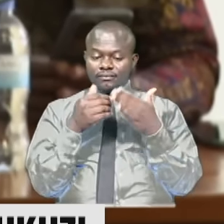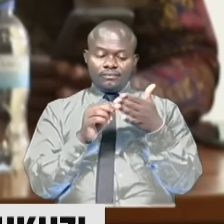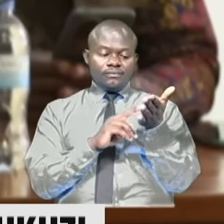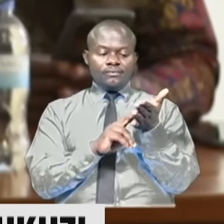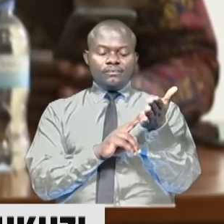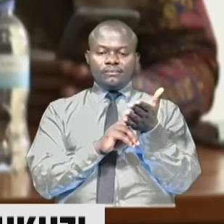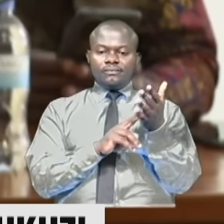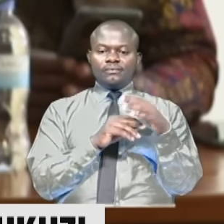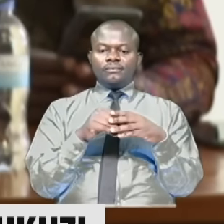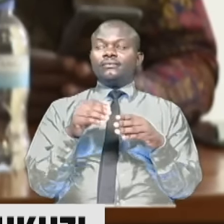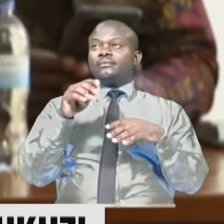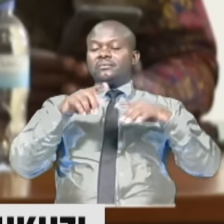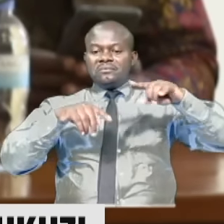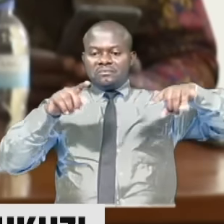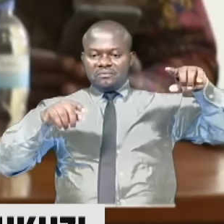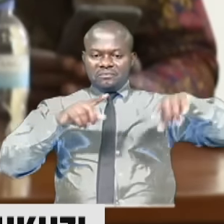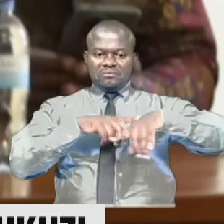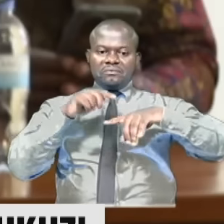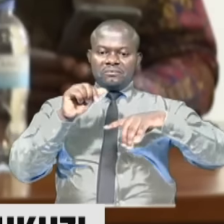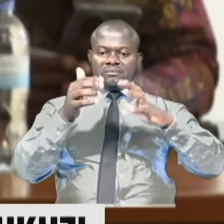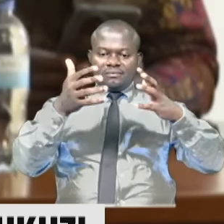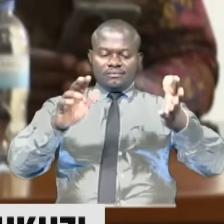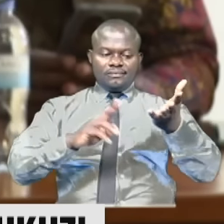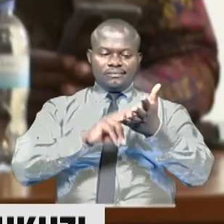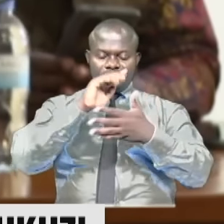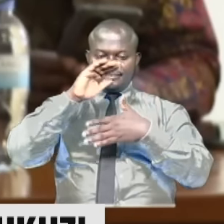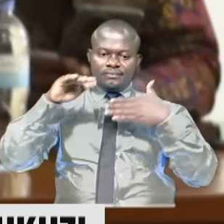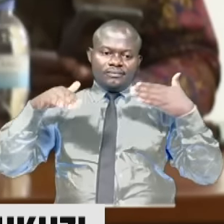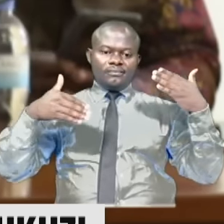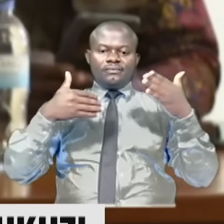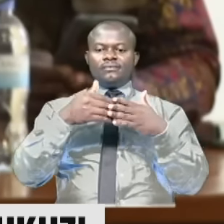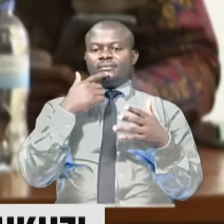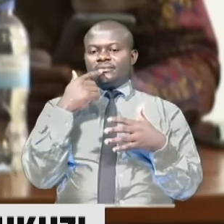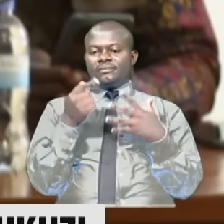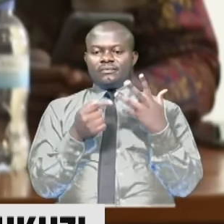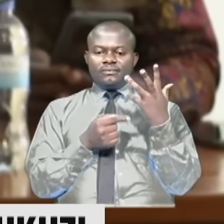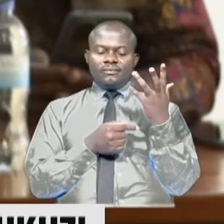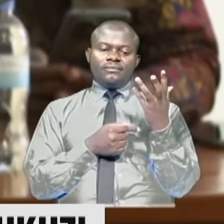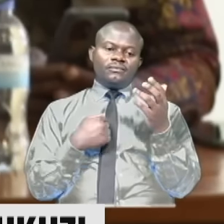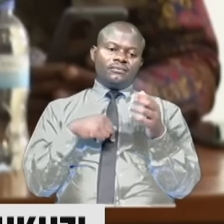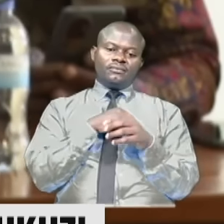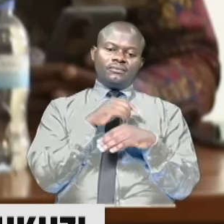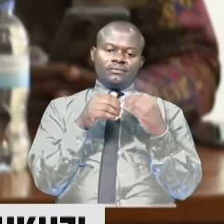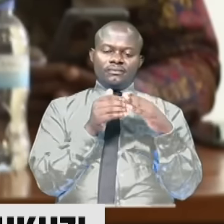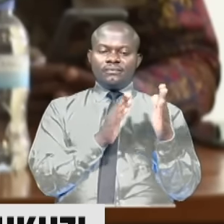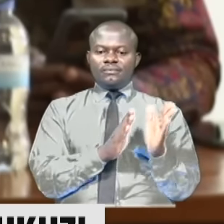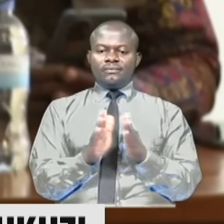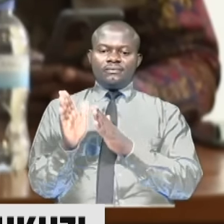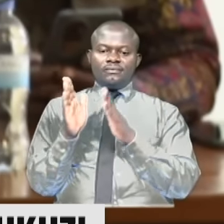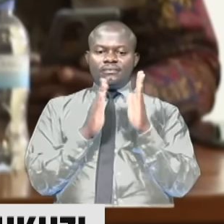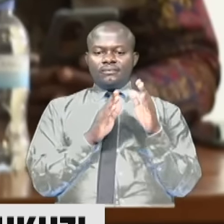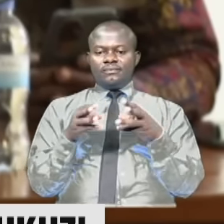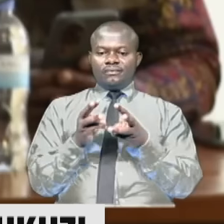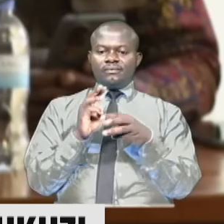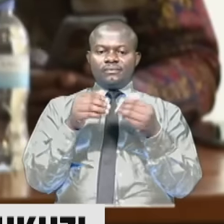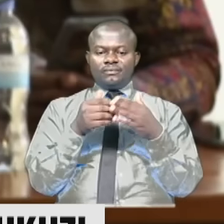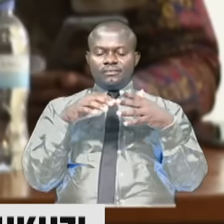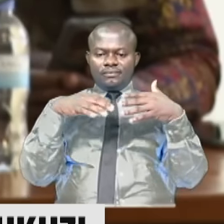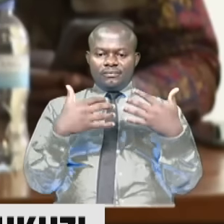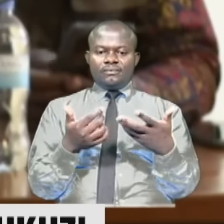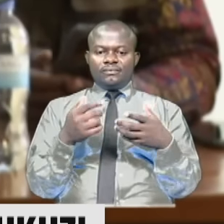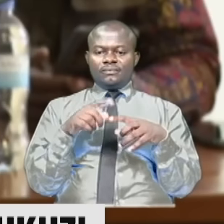izakoreshejwe iziri tamporeri izarangiye gukoreshwa ibyo byose ni ibintu kubishyirwa mu igenamigambi uburyo nuko bitewe